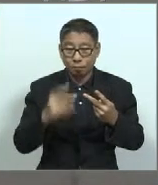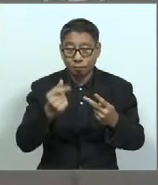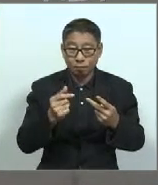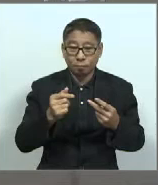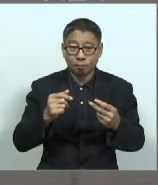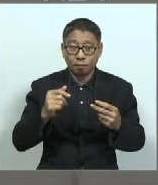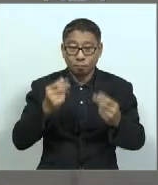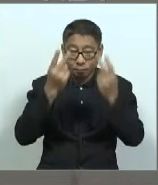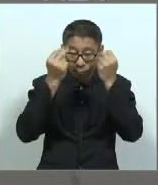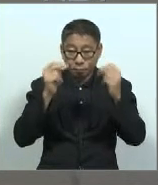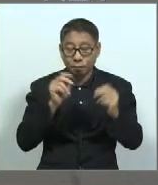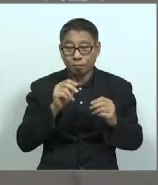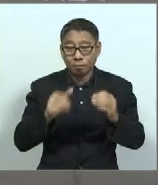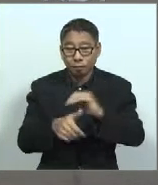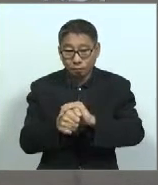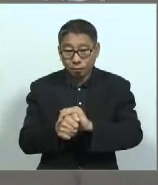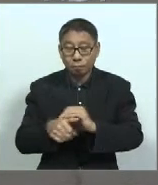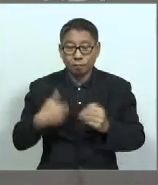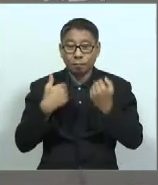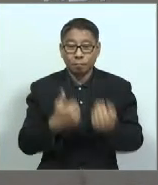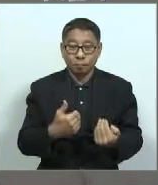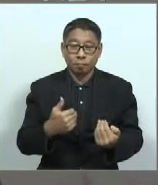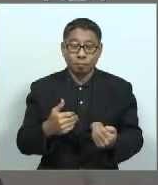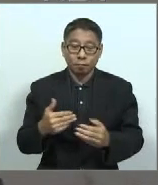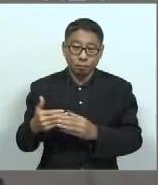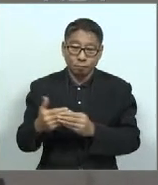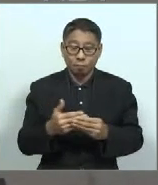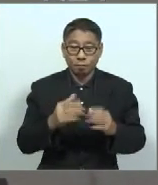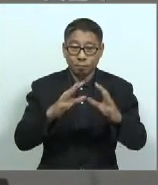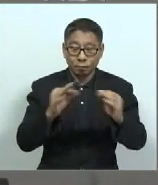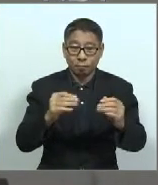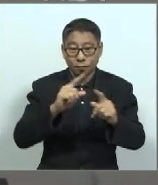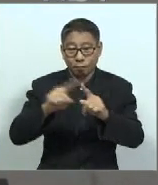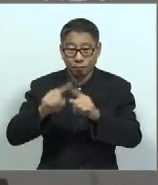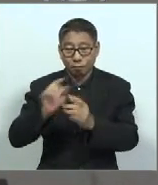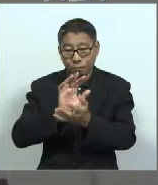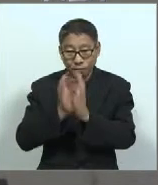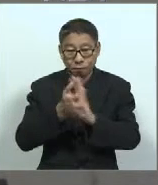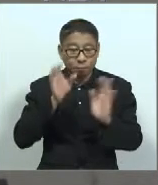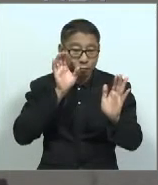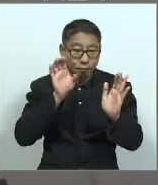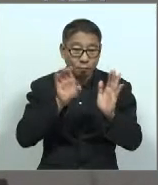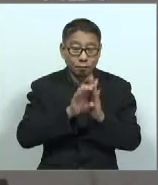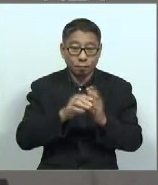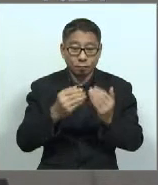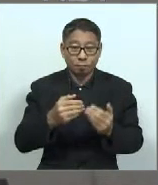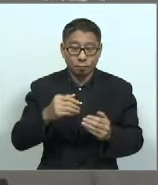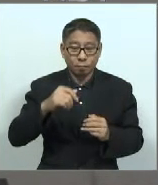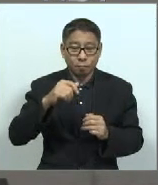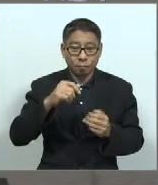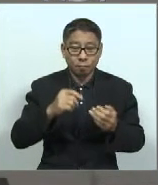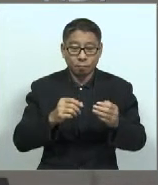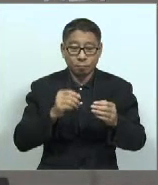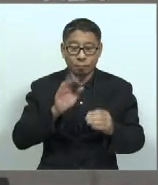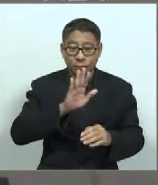เต่านอกจากนี้ยังมีการนำเรื่องอิสปปกรณัมมาปรับเป็นภาพปักพระเมน